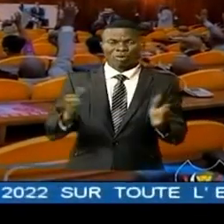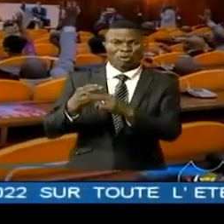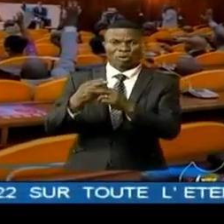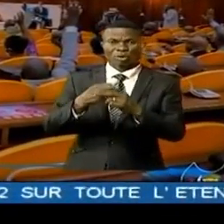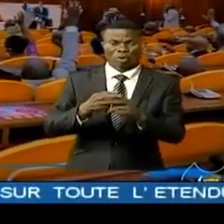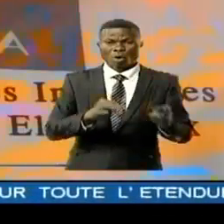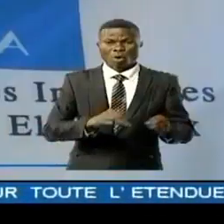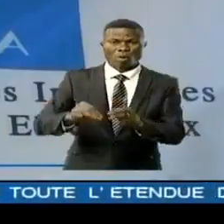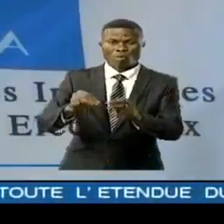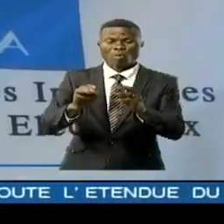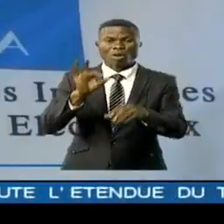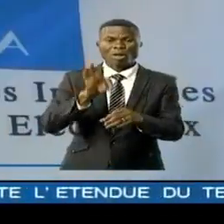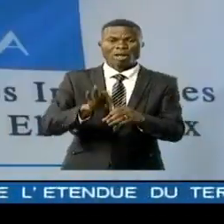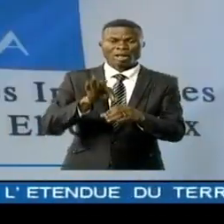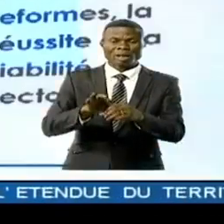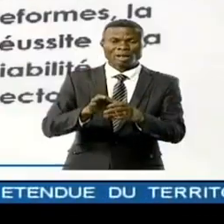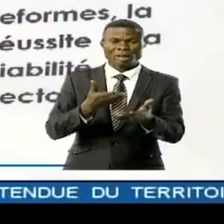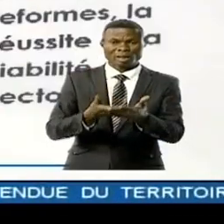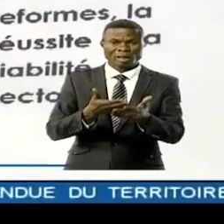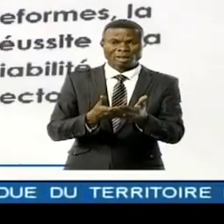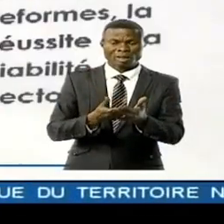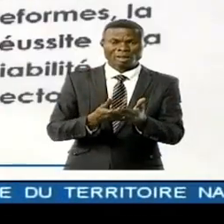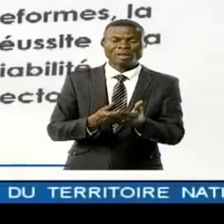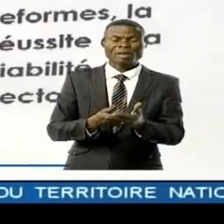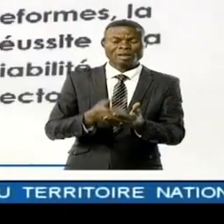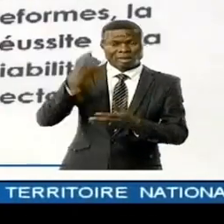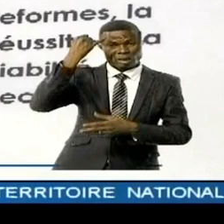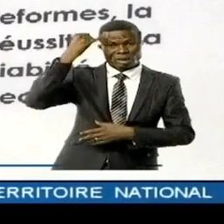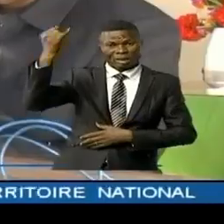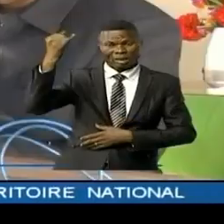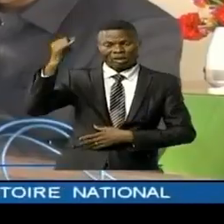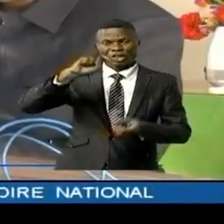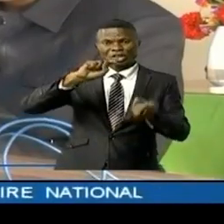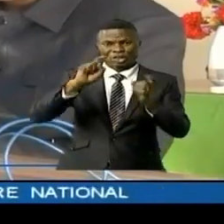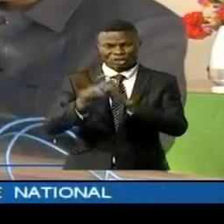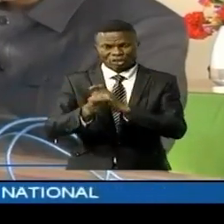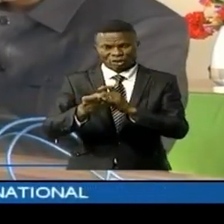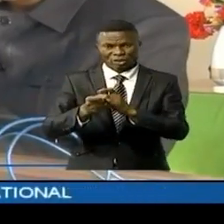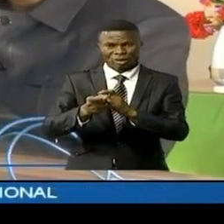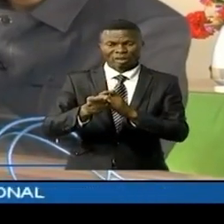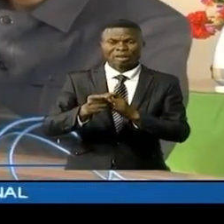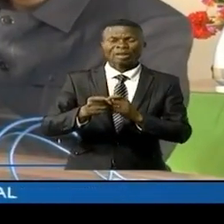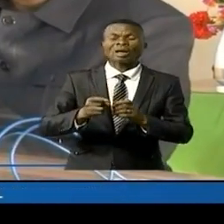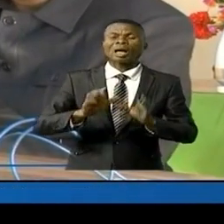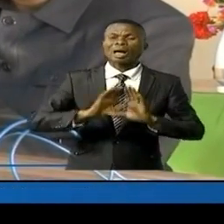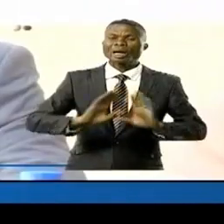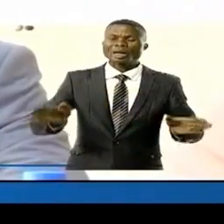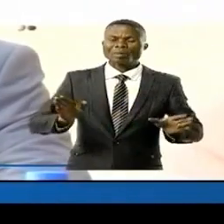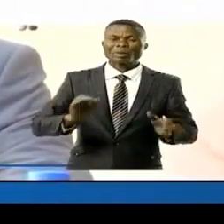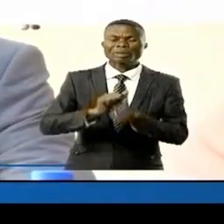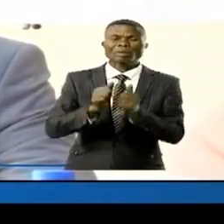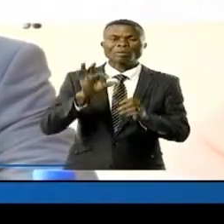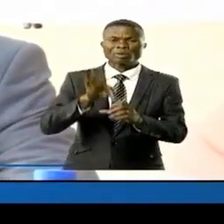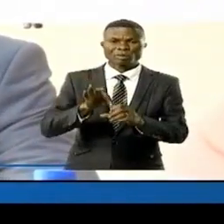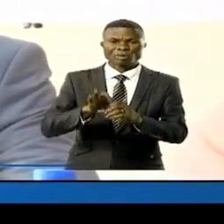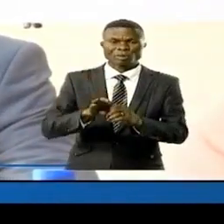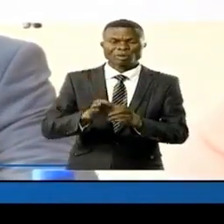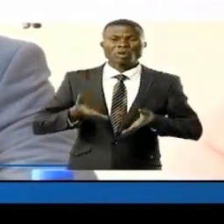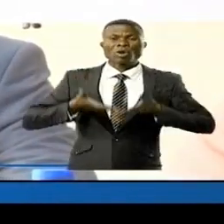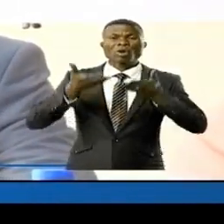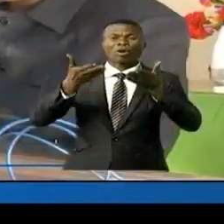mécanismes électoraux prisme elie rêve l'initiative pour les réformes la réussite et la viabilité électorale elles ont fait des propositions